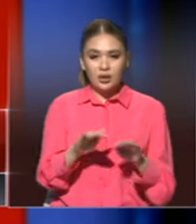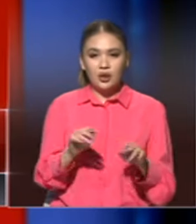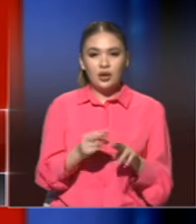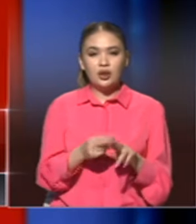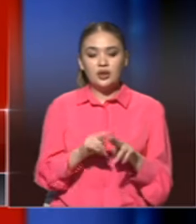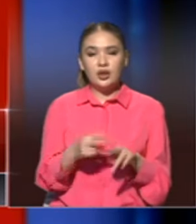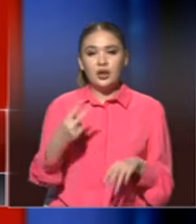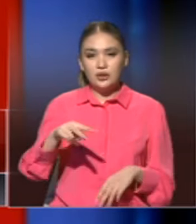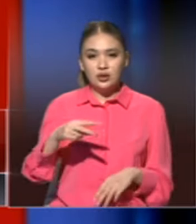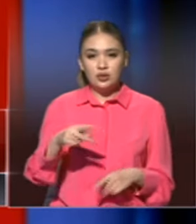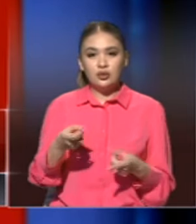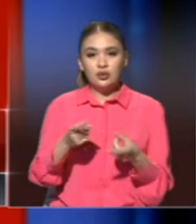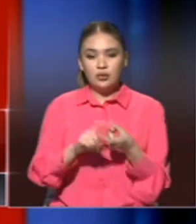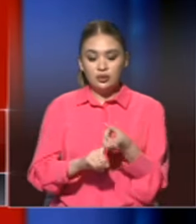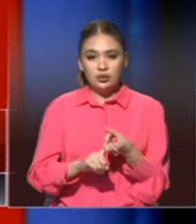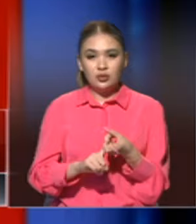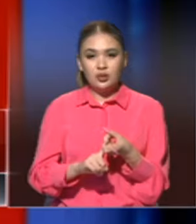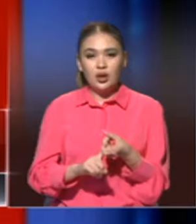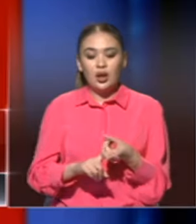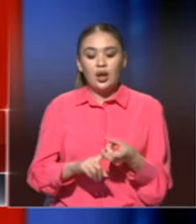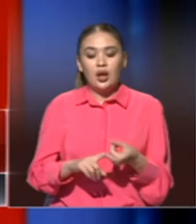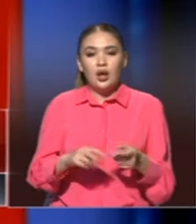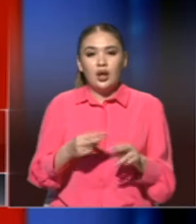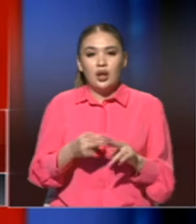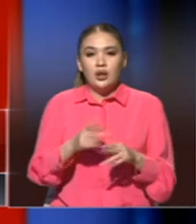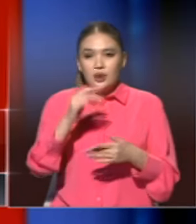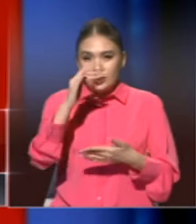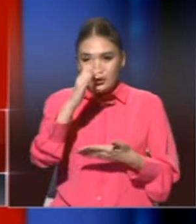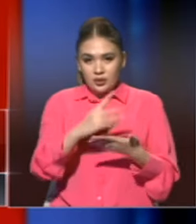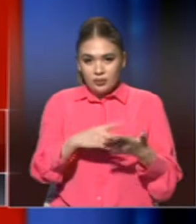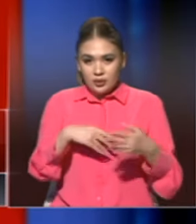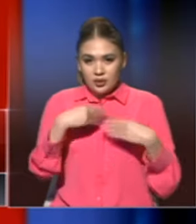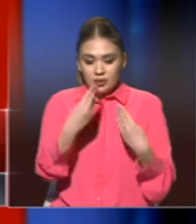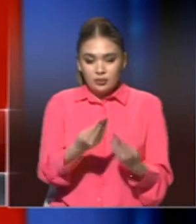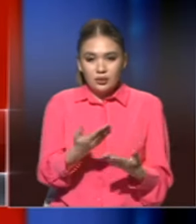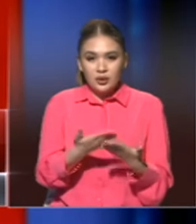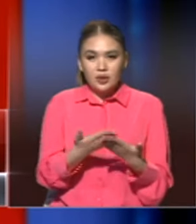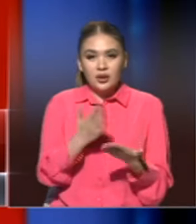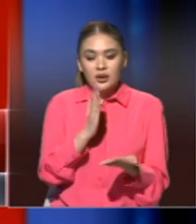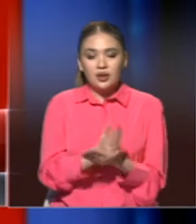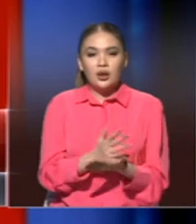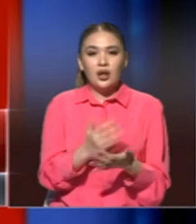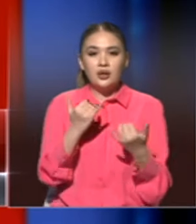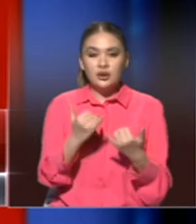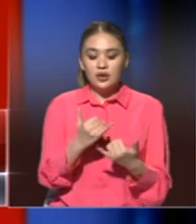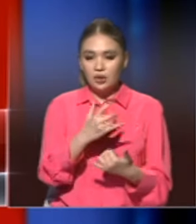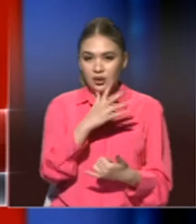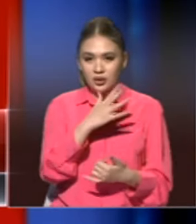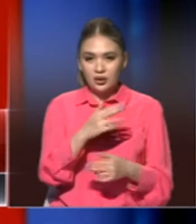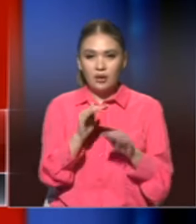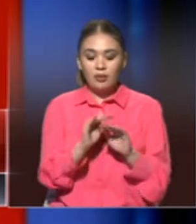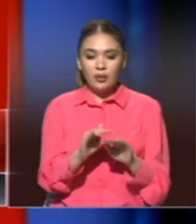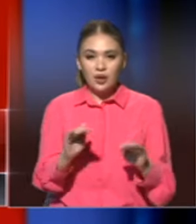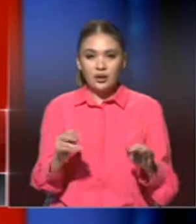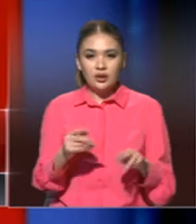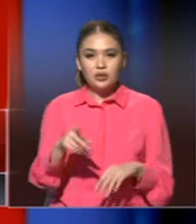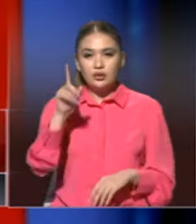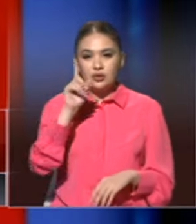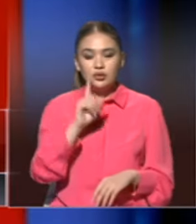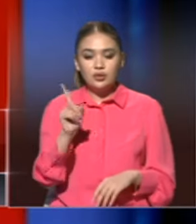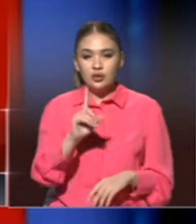бойынша көркем әдебиеттердің тізбесі берілген. Яғни қазіргі таңда баланың қолайлы тапсыру